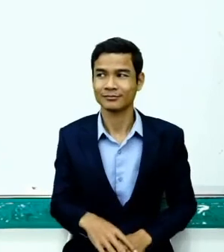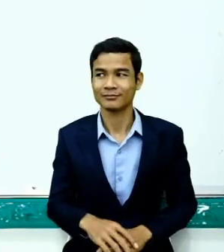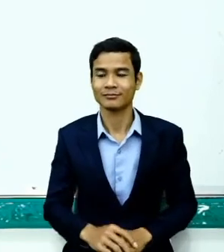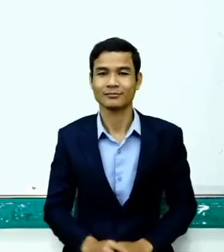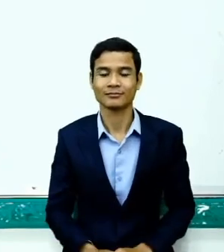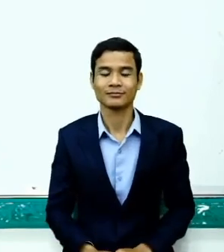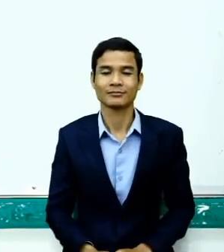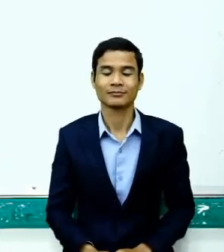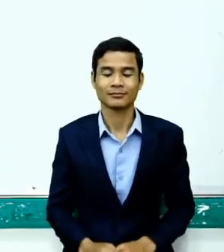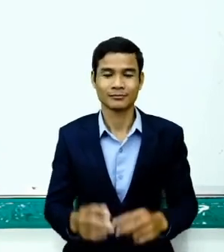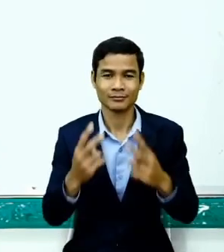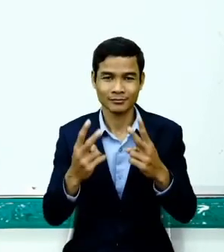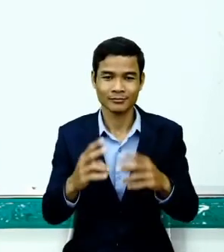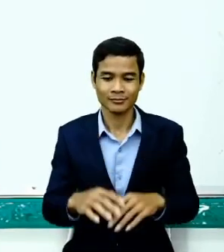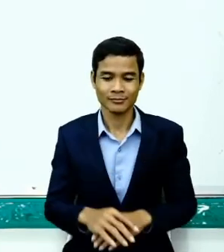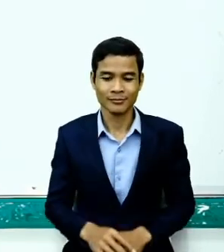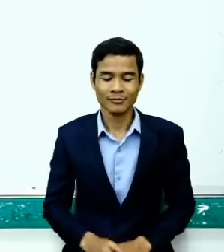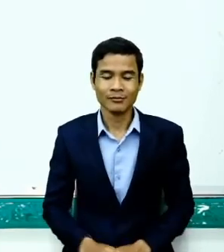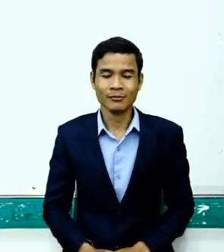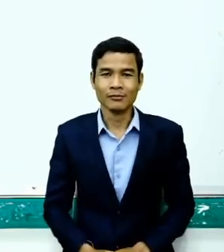ចាកូនស្ដាប់ទាំងអស់គ្នា